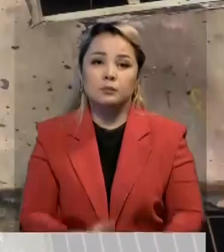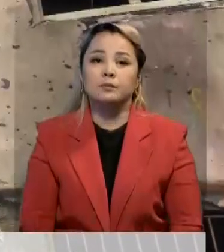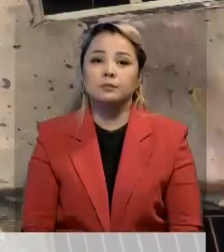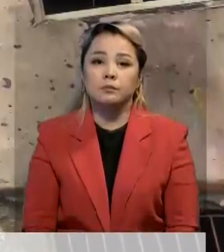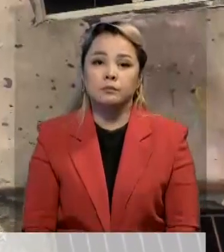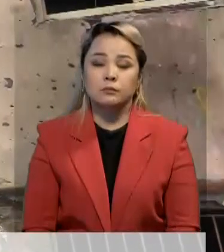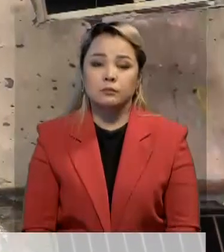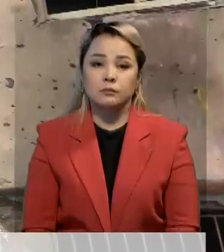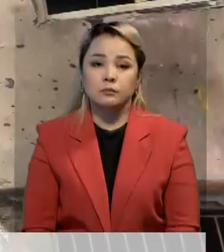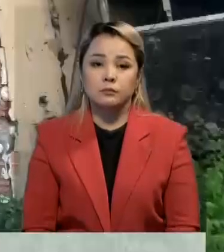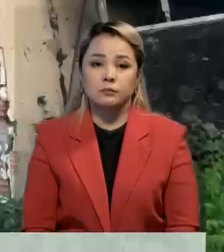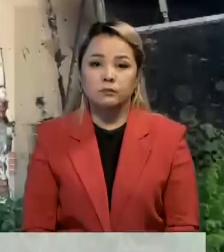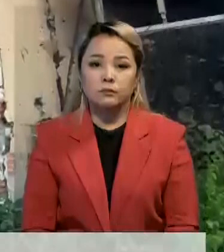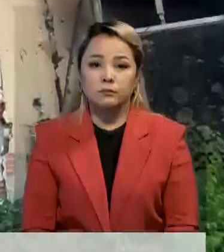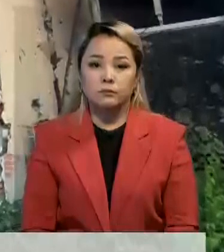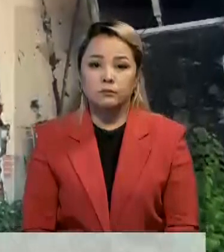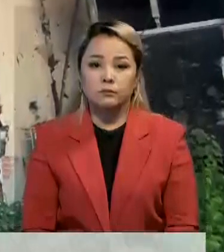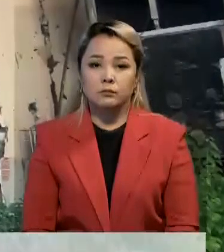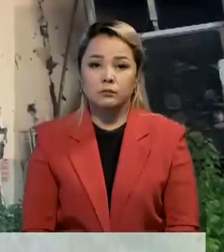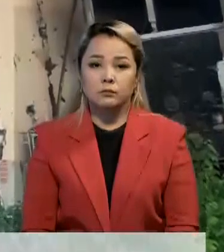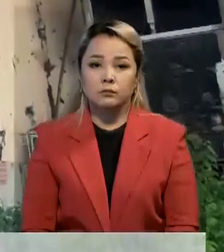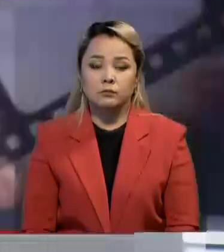Қыдырбай, хабар 24, Киевтен.